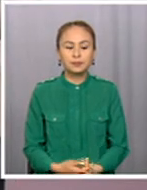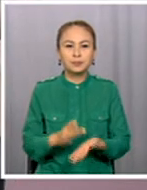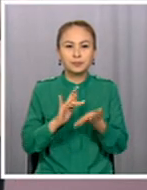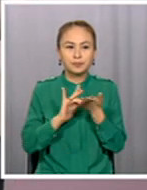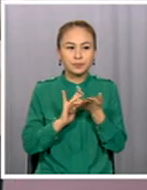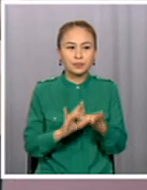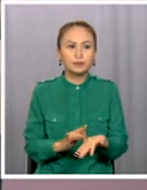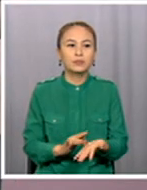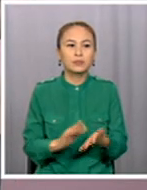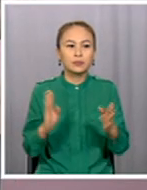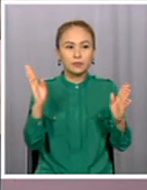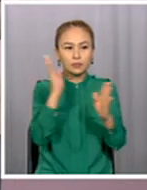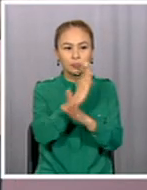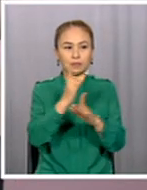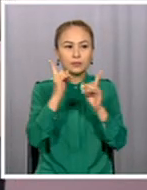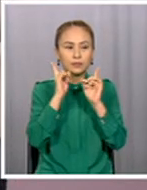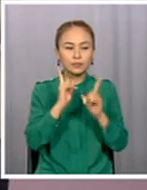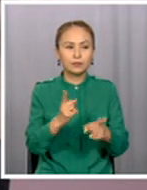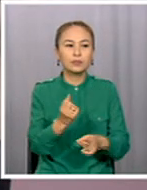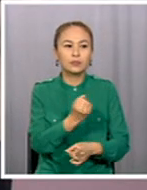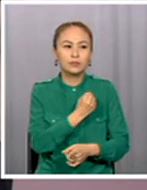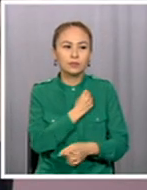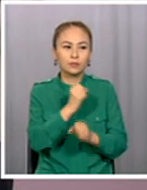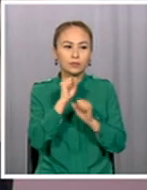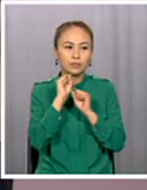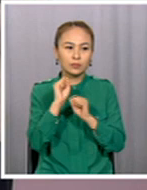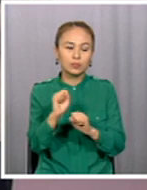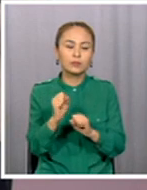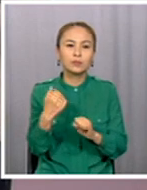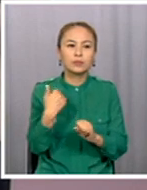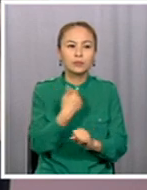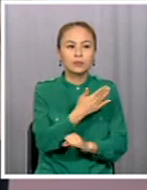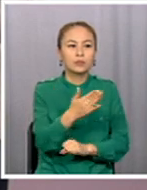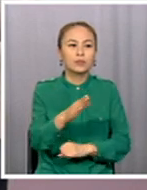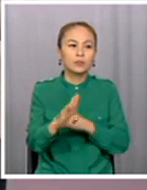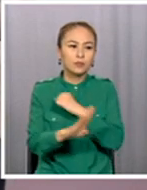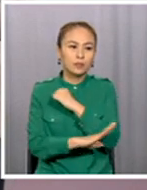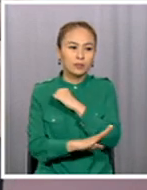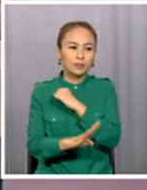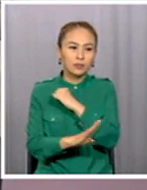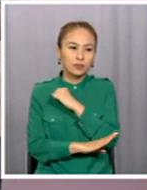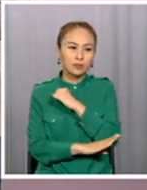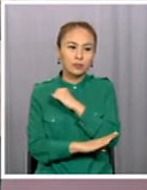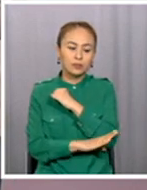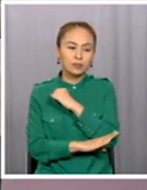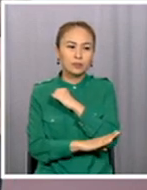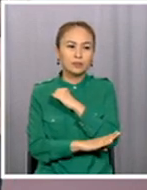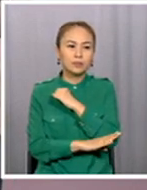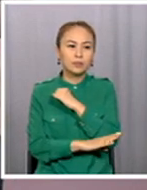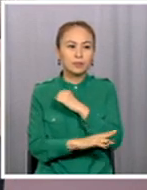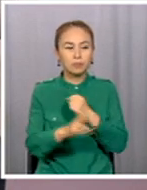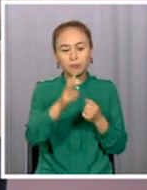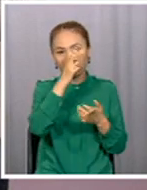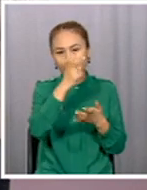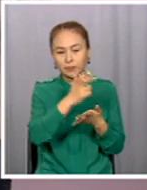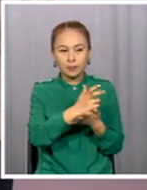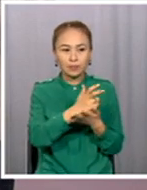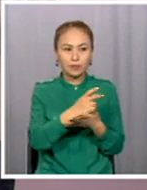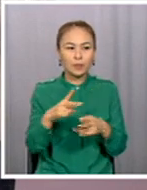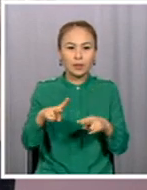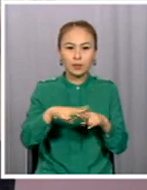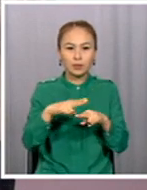Саяхатшылар табиғаттың нағыз жанашыр қорғаушылары. Олар ағаштарды бекерден